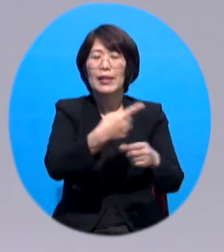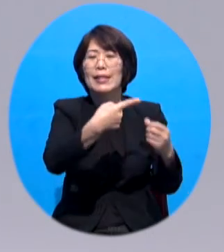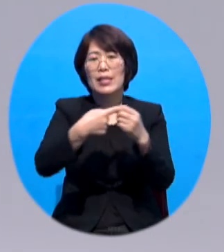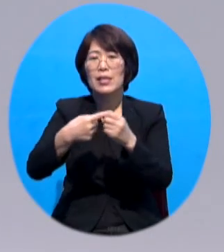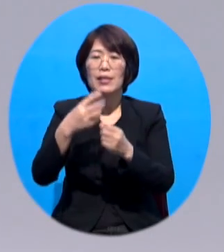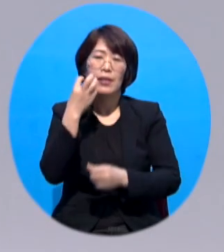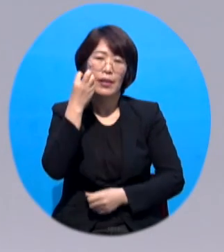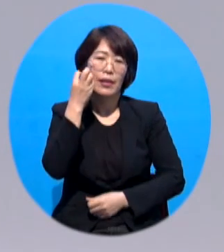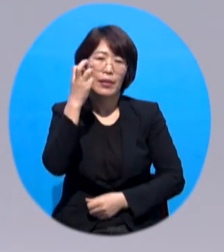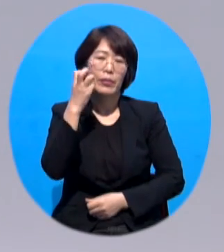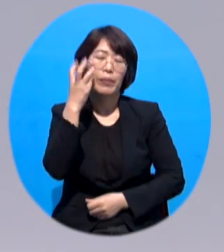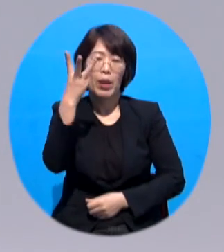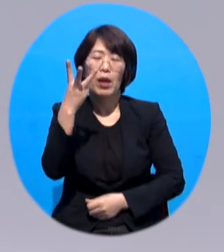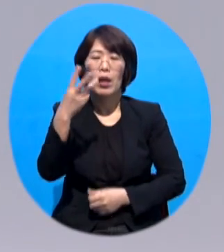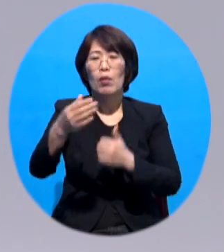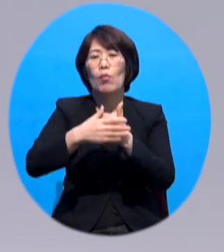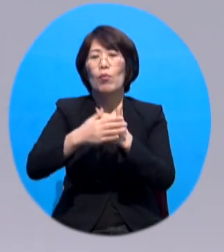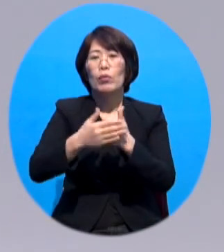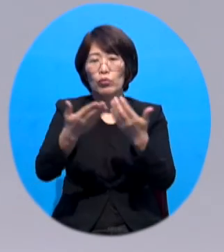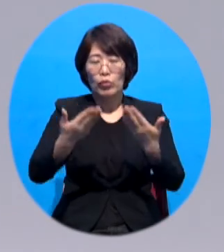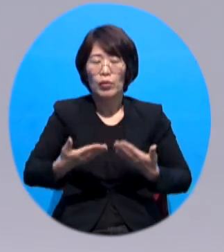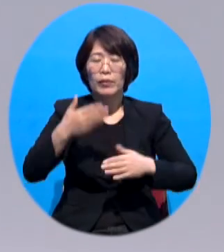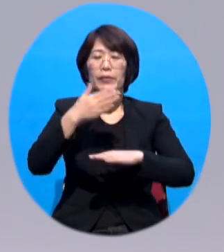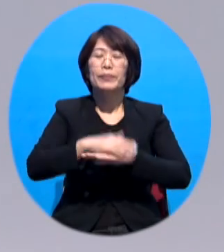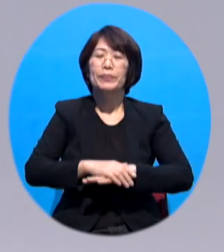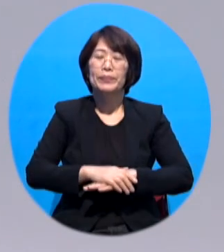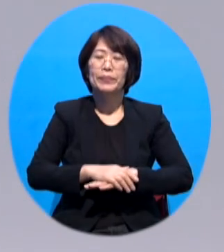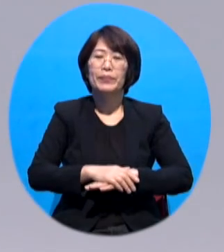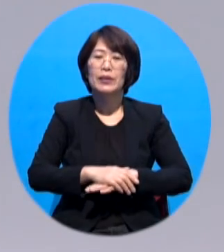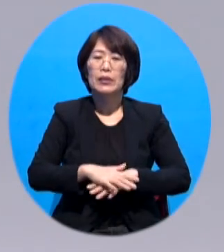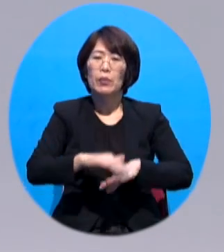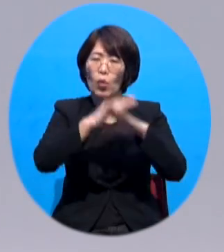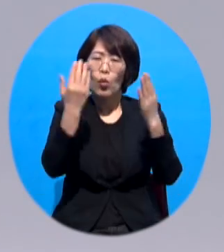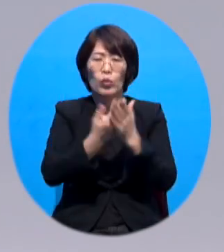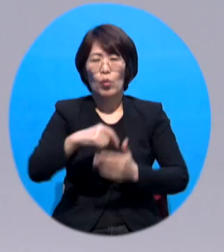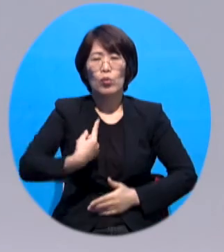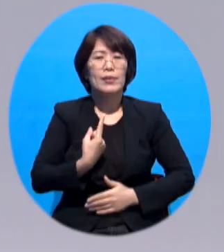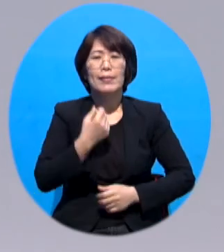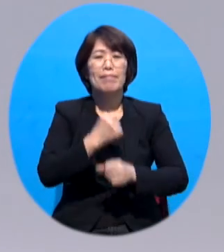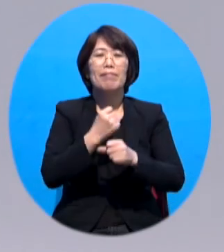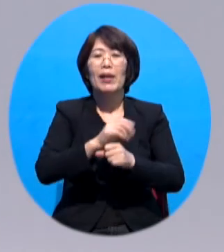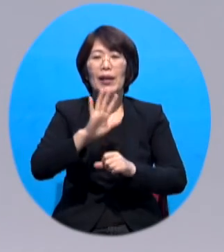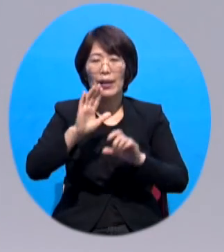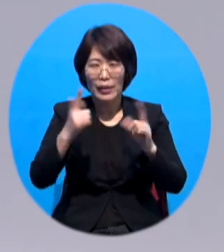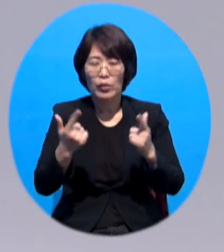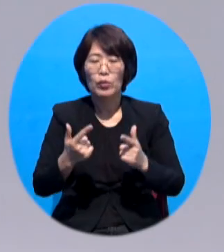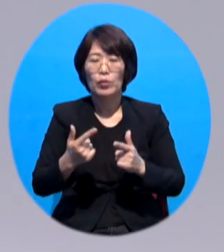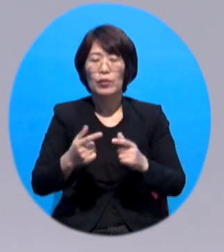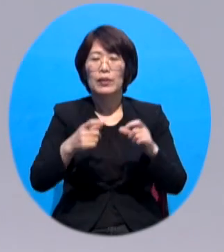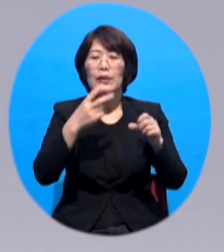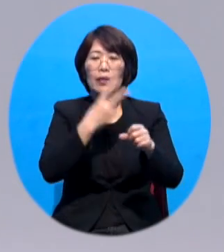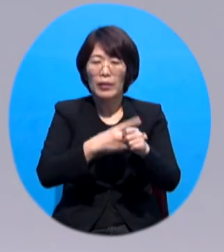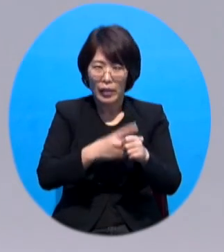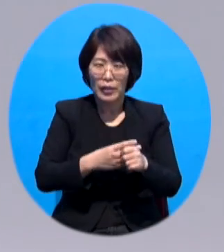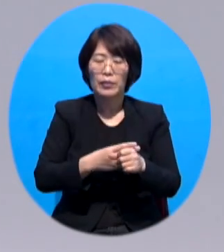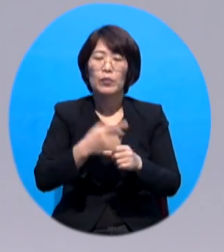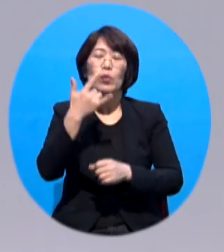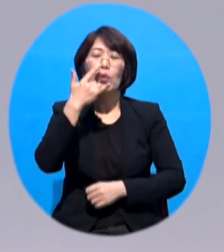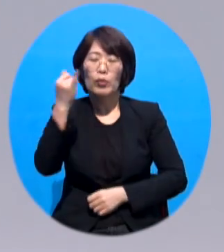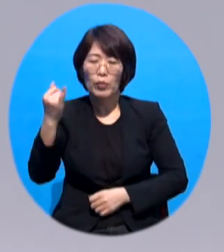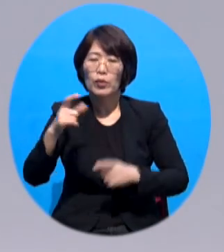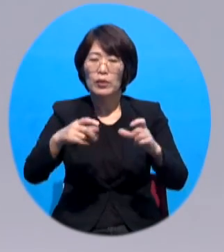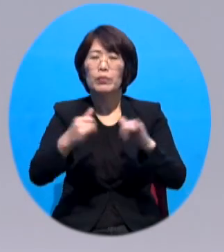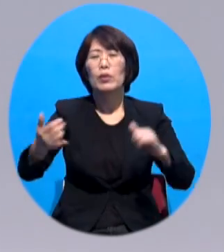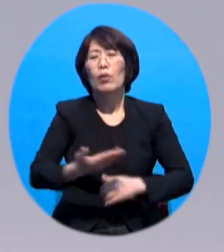이라고 하는 성원을 보내주셨습니다 근데 이 모든게 제가 한 게 아니잖아요 어 전개가 누리 교직원들 학부모님들 그